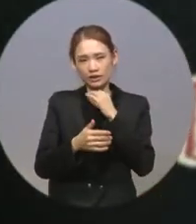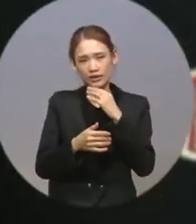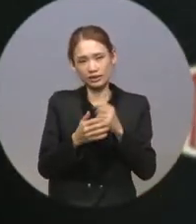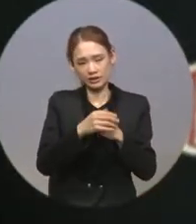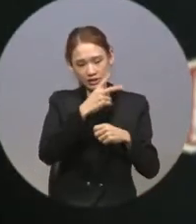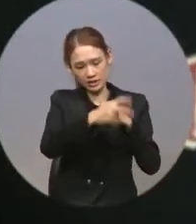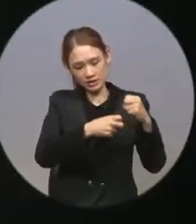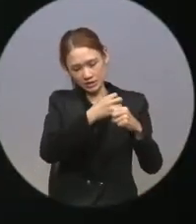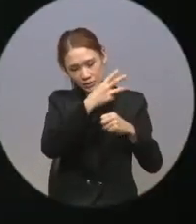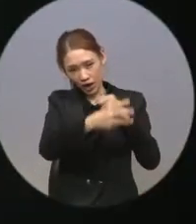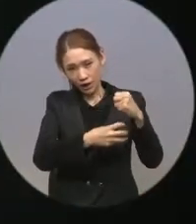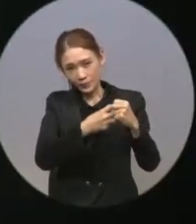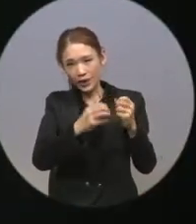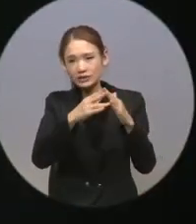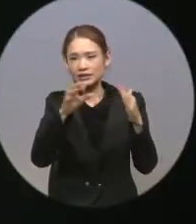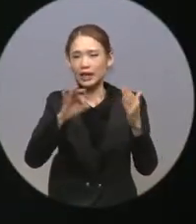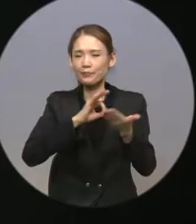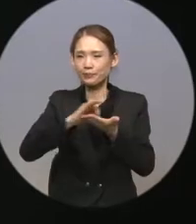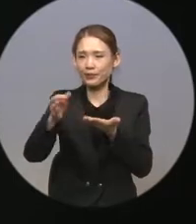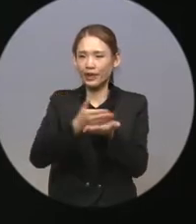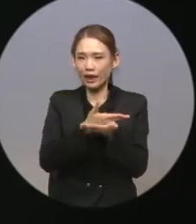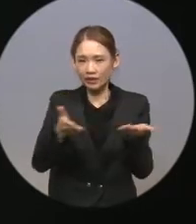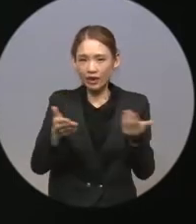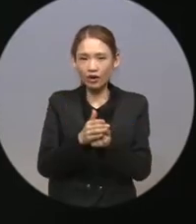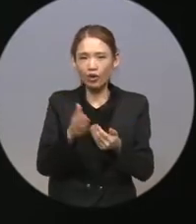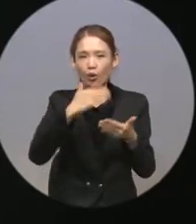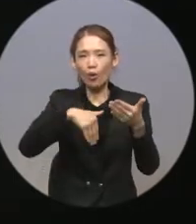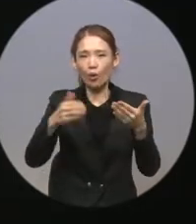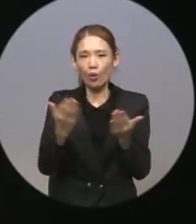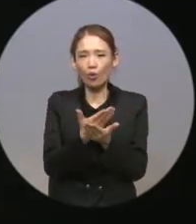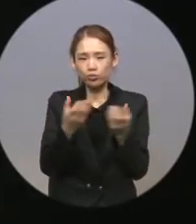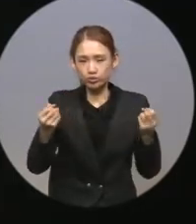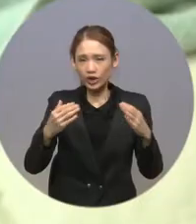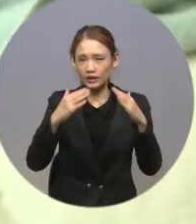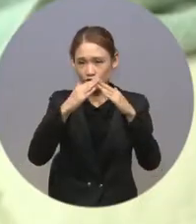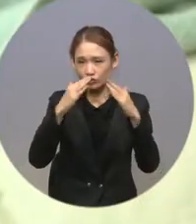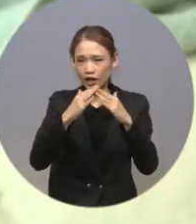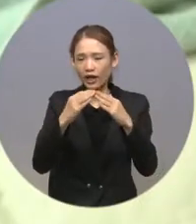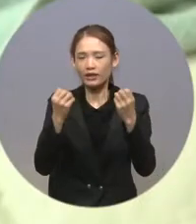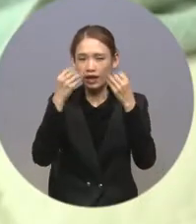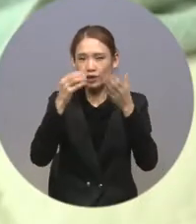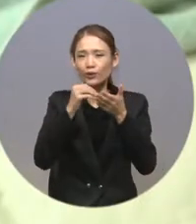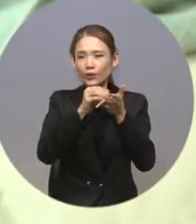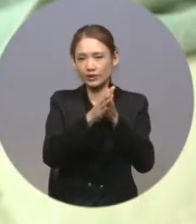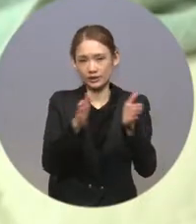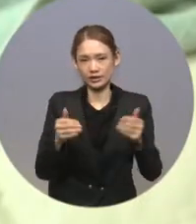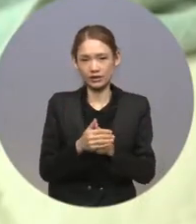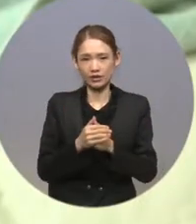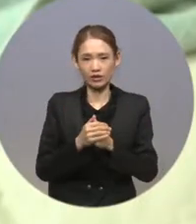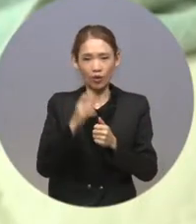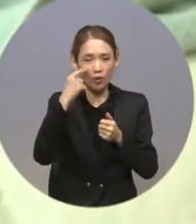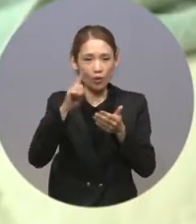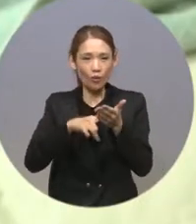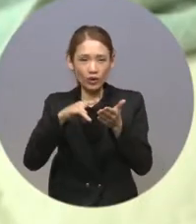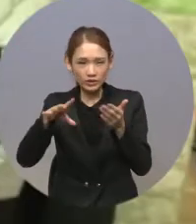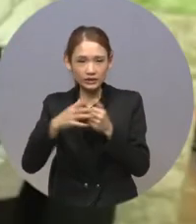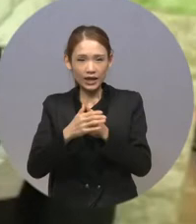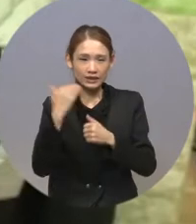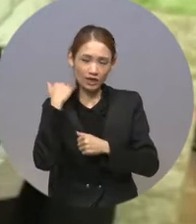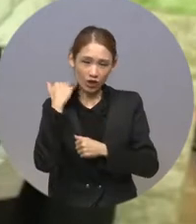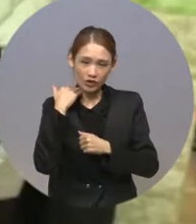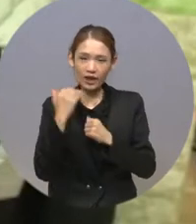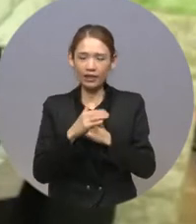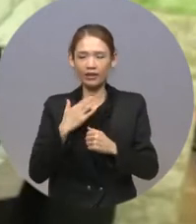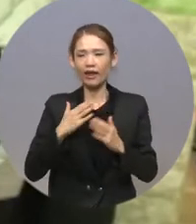년간 집값 을 나눠 부담하는 공공분양주택 또 신규 도입합니다 이를 통해 월세 전세 그리고 내 집